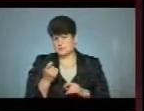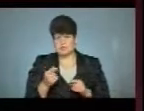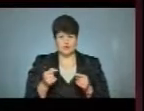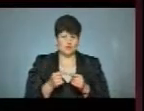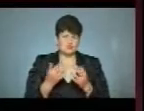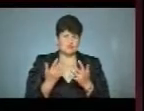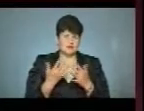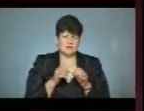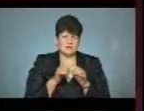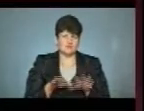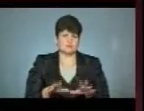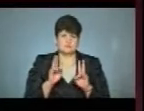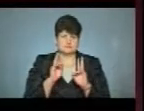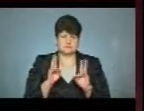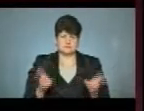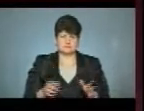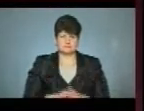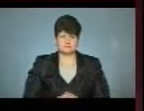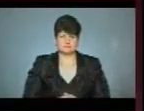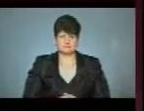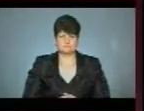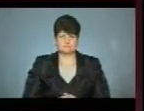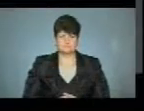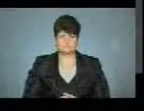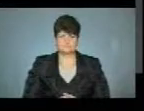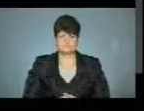точно палива потекло на дорогу, рятувальники не знають.